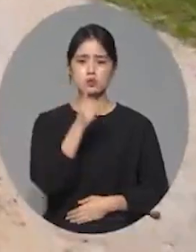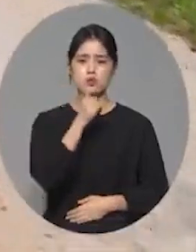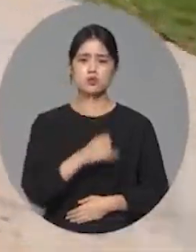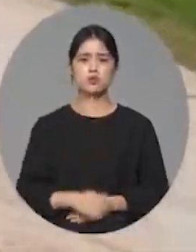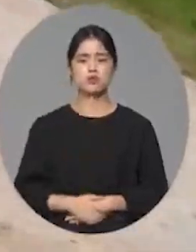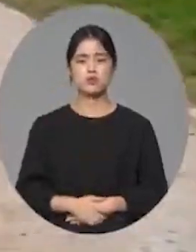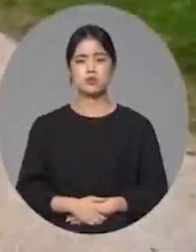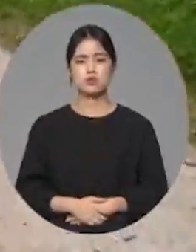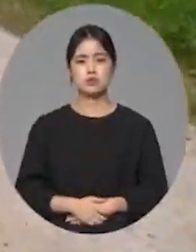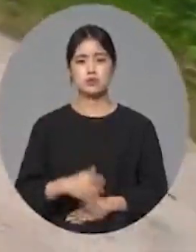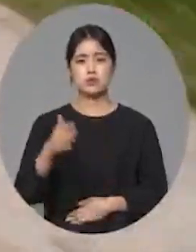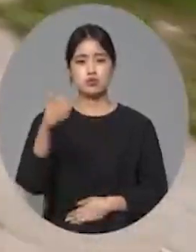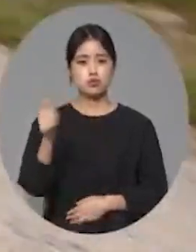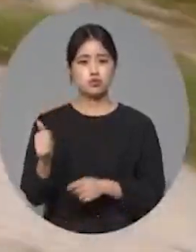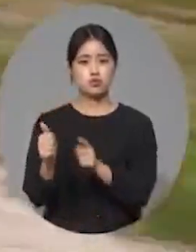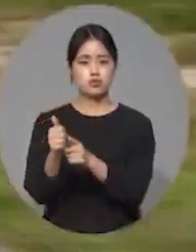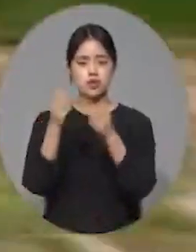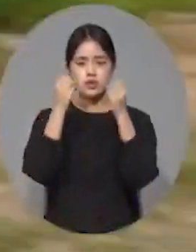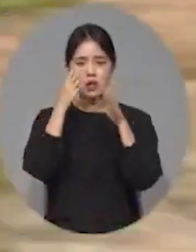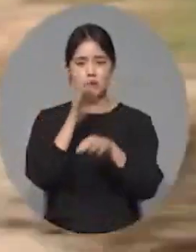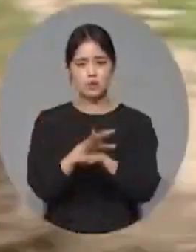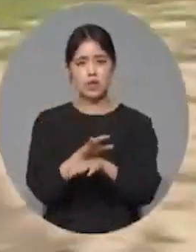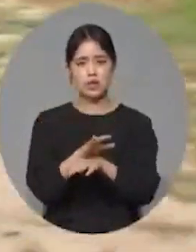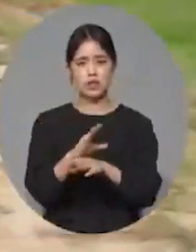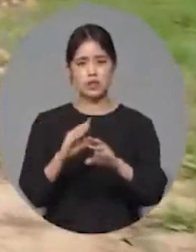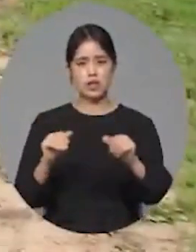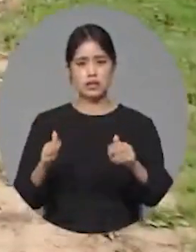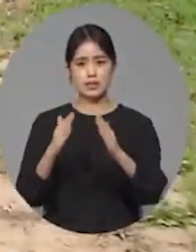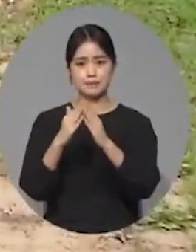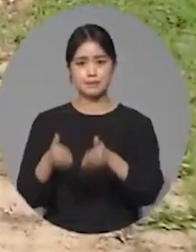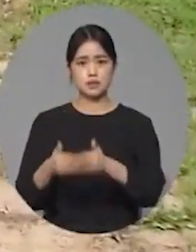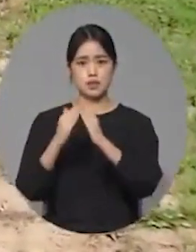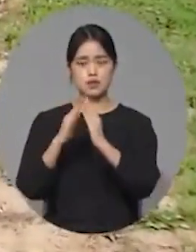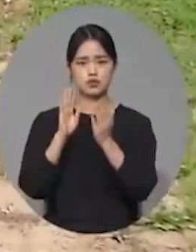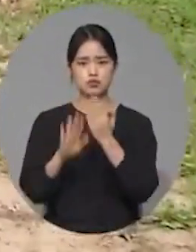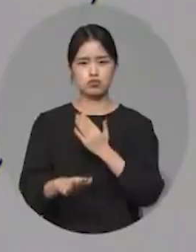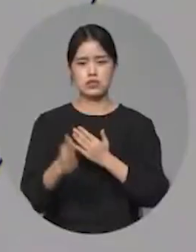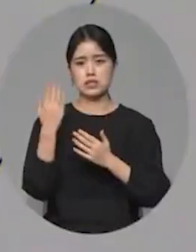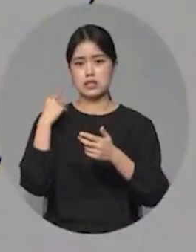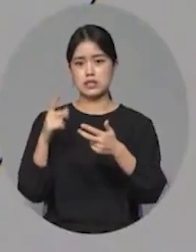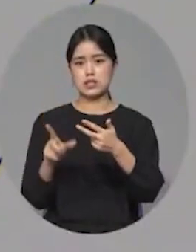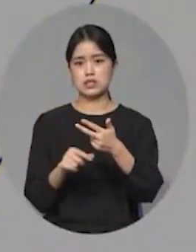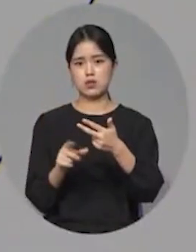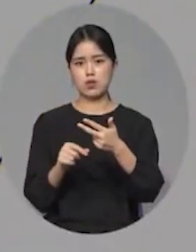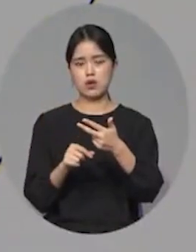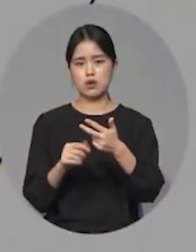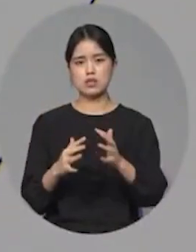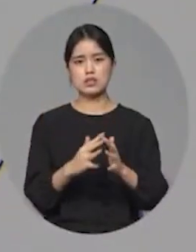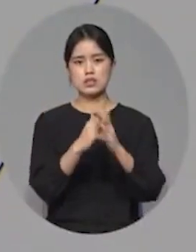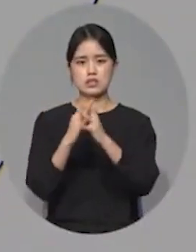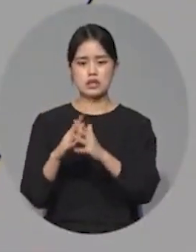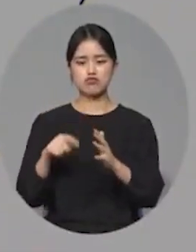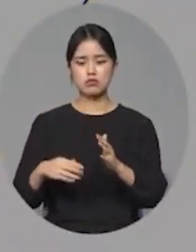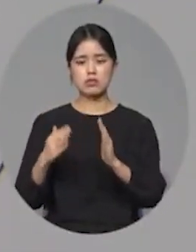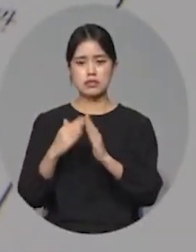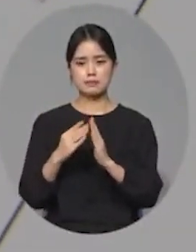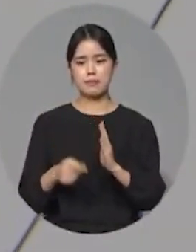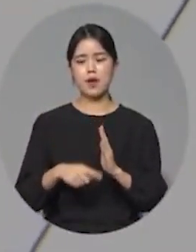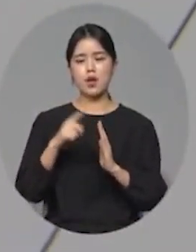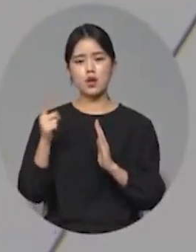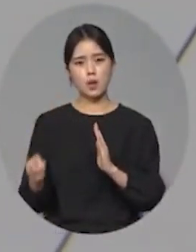있습니다. 장군수가 새로 산 땅에 집을 짓고 난 직후인 지난해 7월. 장수군은 군수의 집 바로